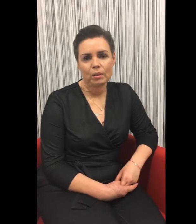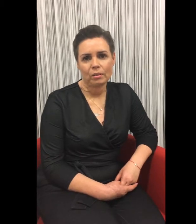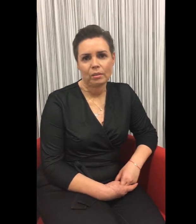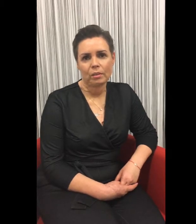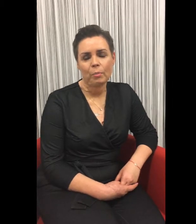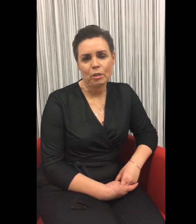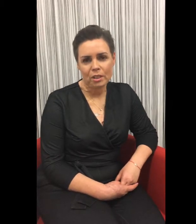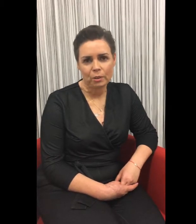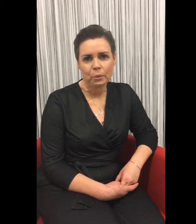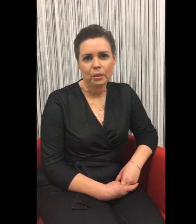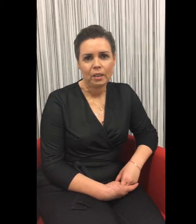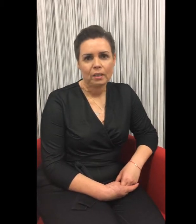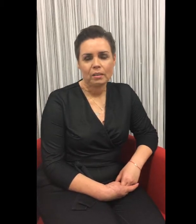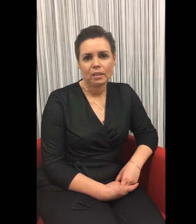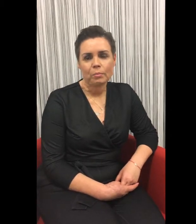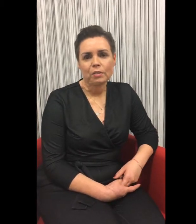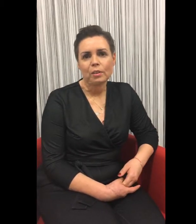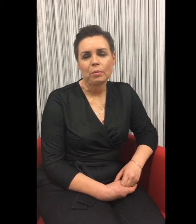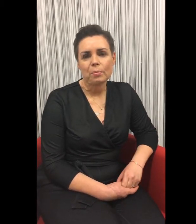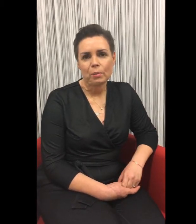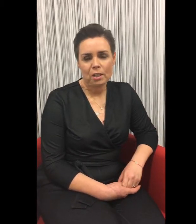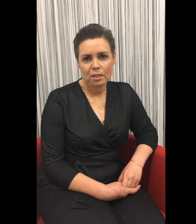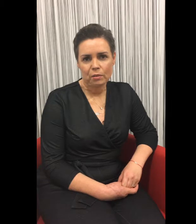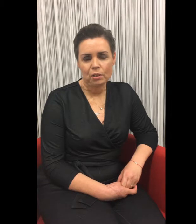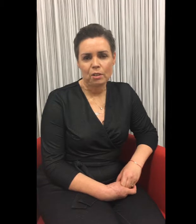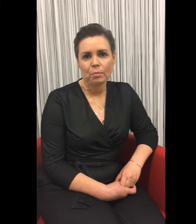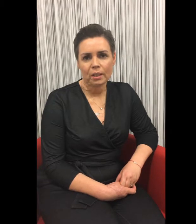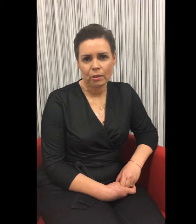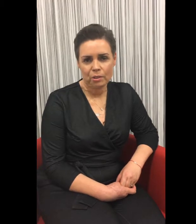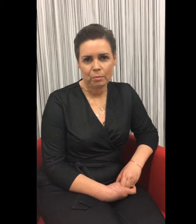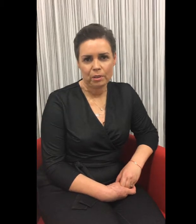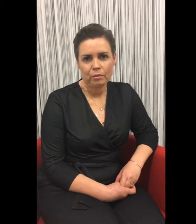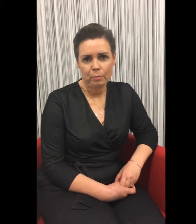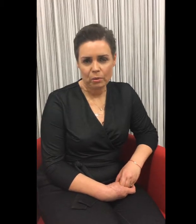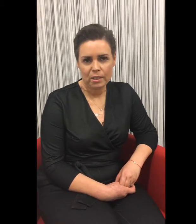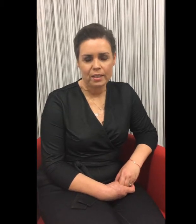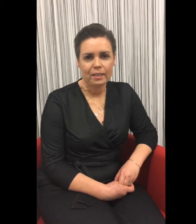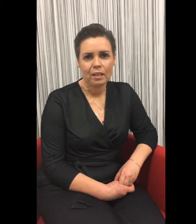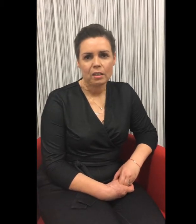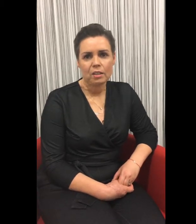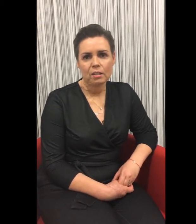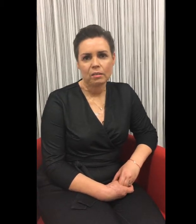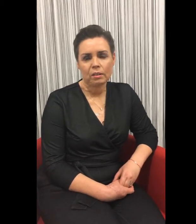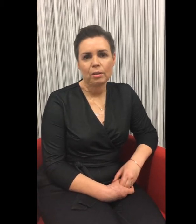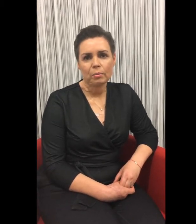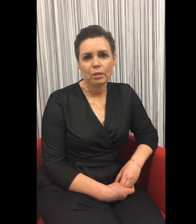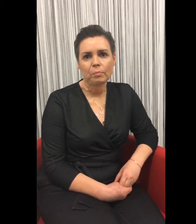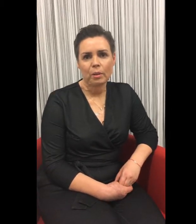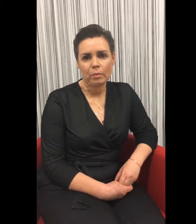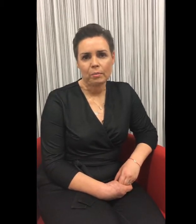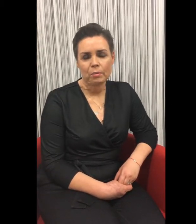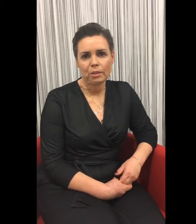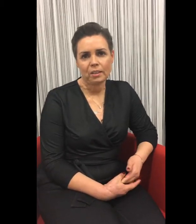po oparzeniu. Chcę uświadomić społeczeństwo, że są takie osoby w Polsce, że jest